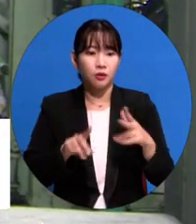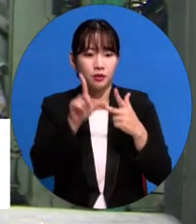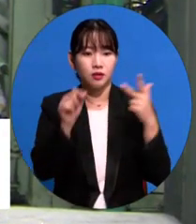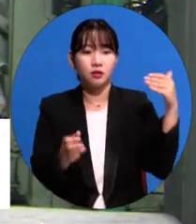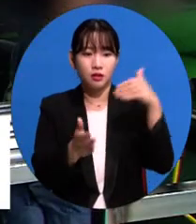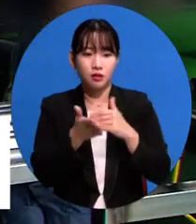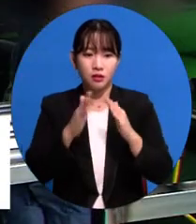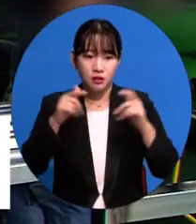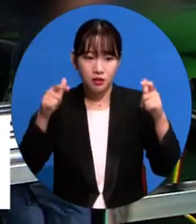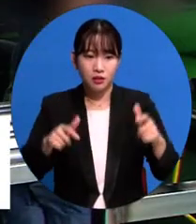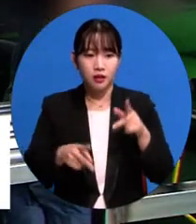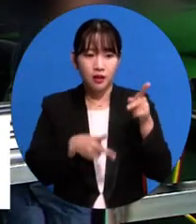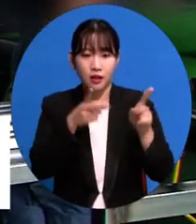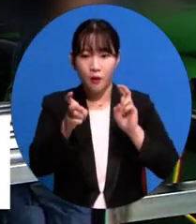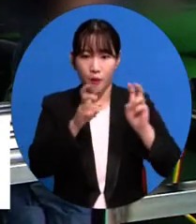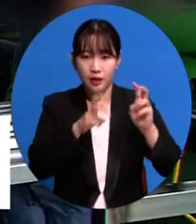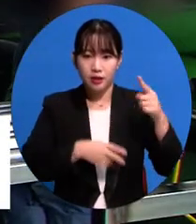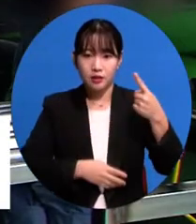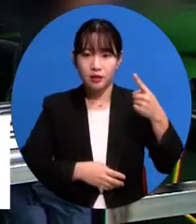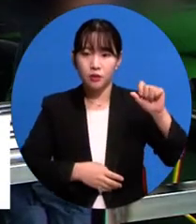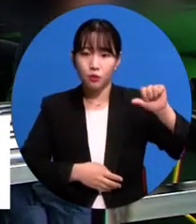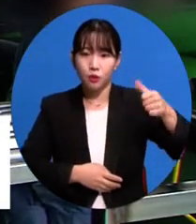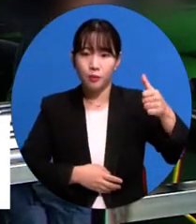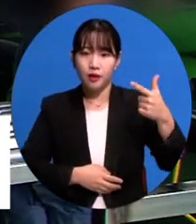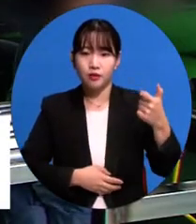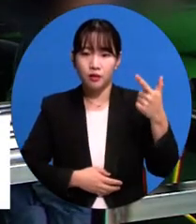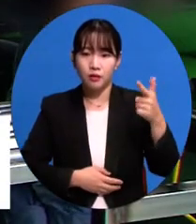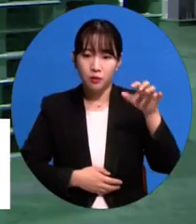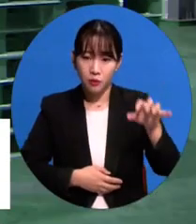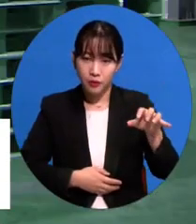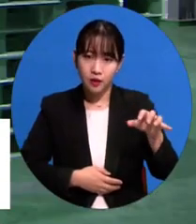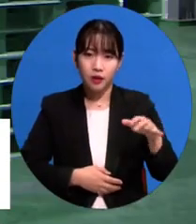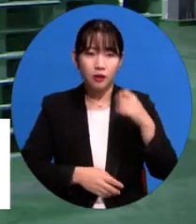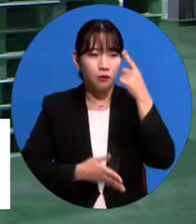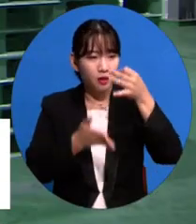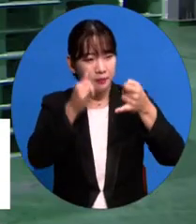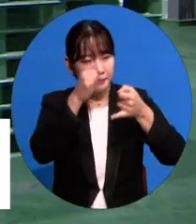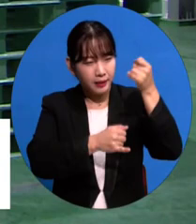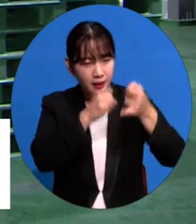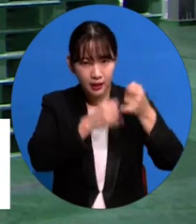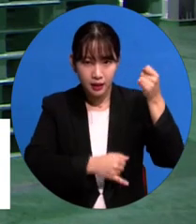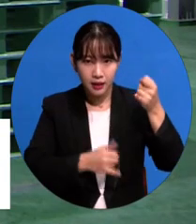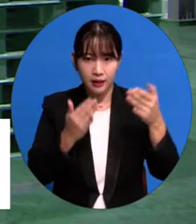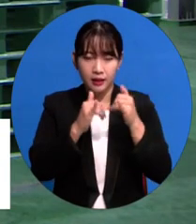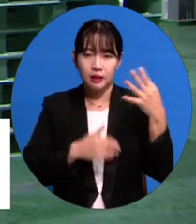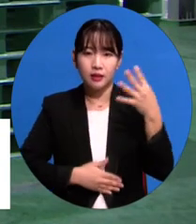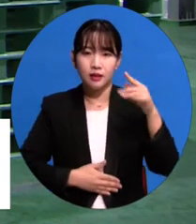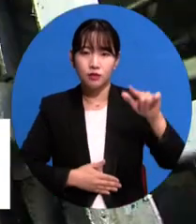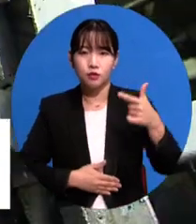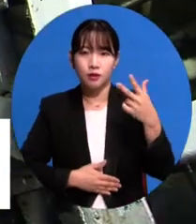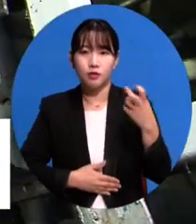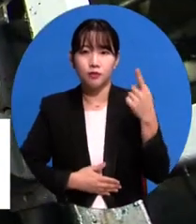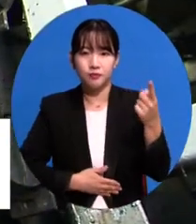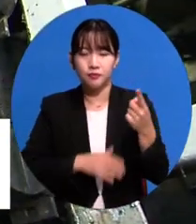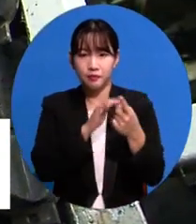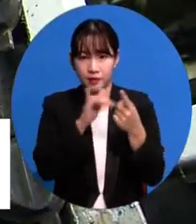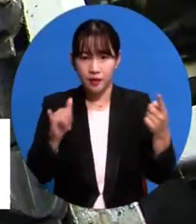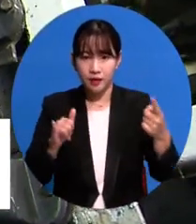7월까지 전남의 사업장 1,566곳에서 임금 체불이 발생해 노동자